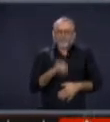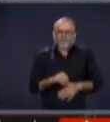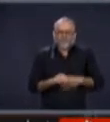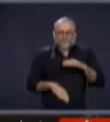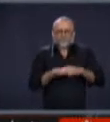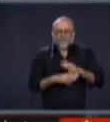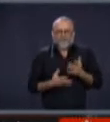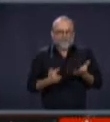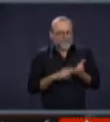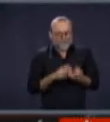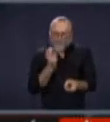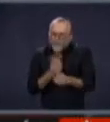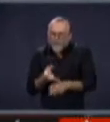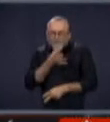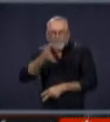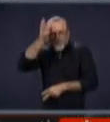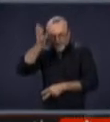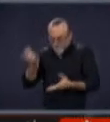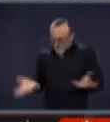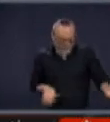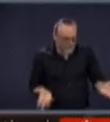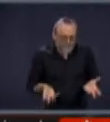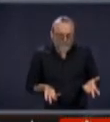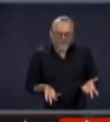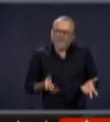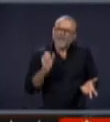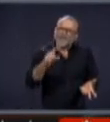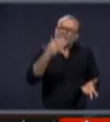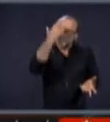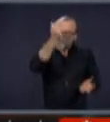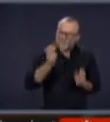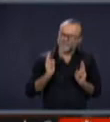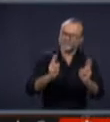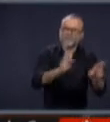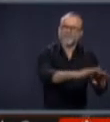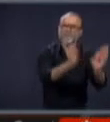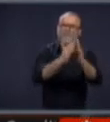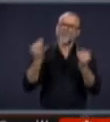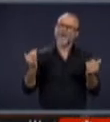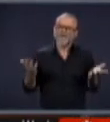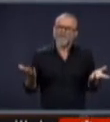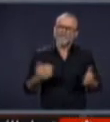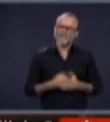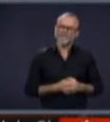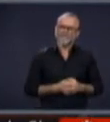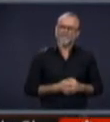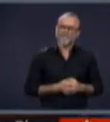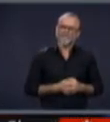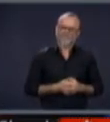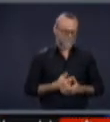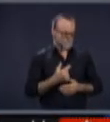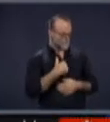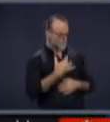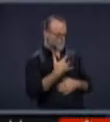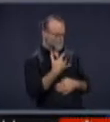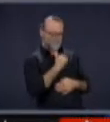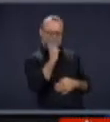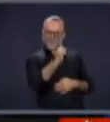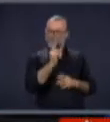garde fonctionneront à 40 % de leur capacité, ce sera difficile pour les parents. Pourquoi vous précipiter pour réouvrir